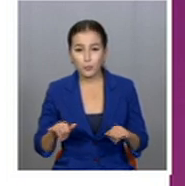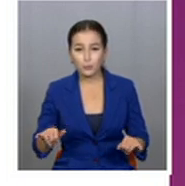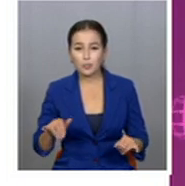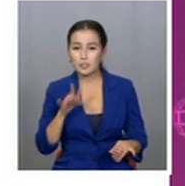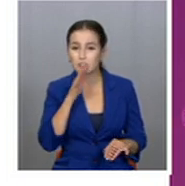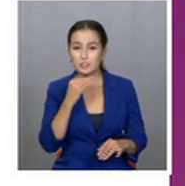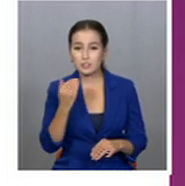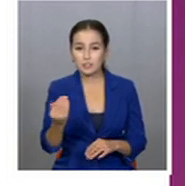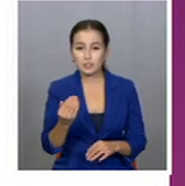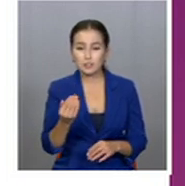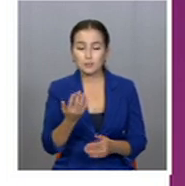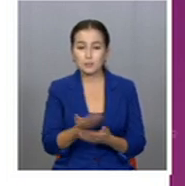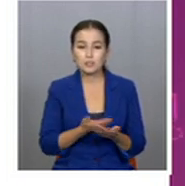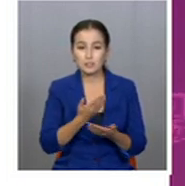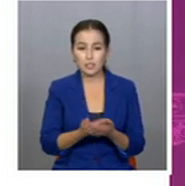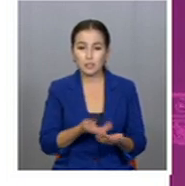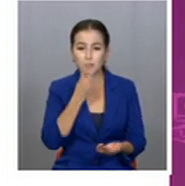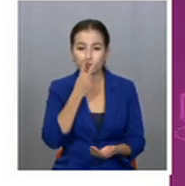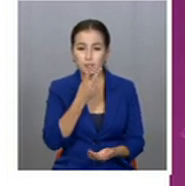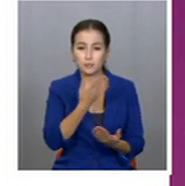келтіріңіз.